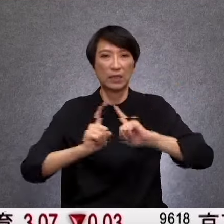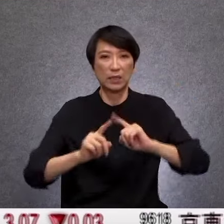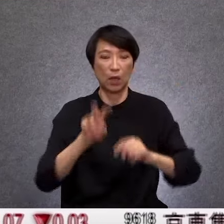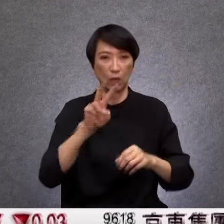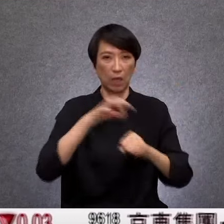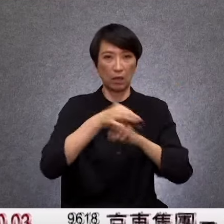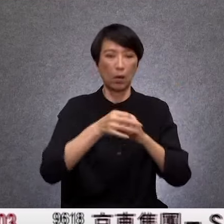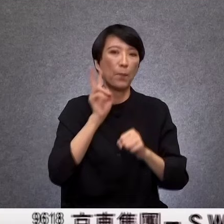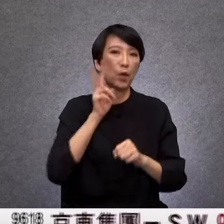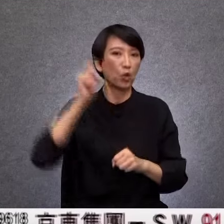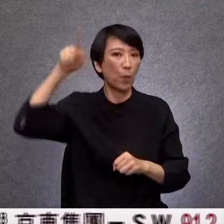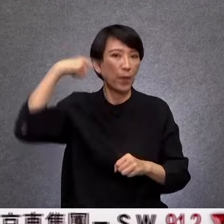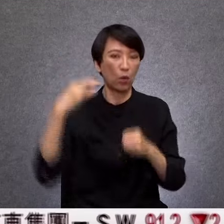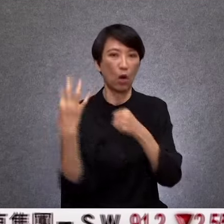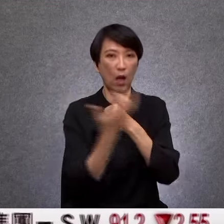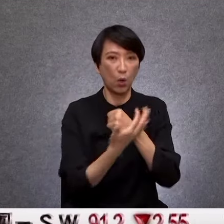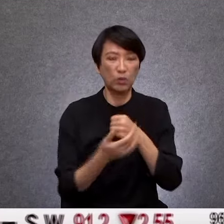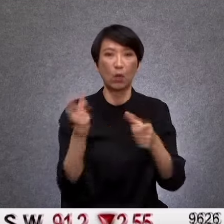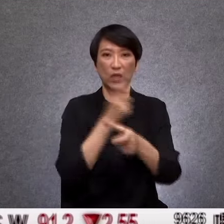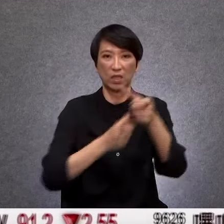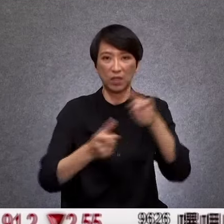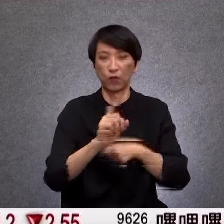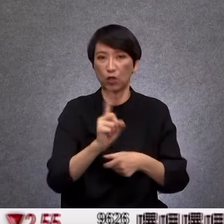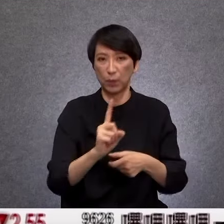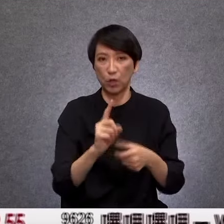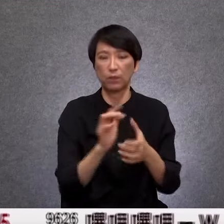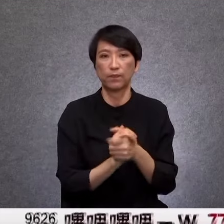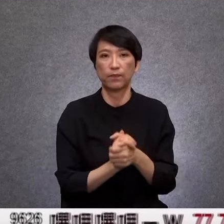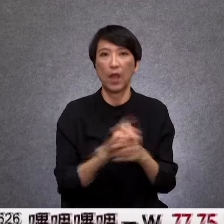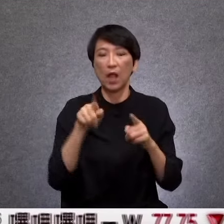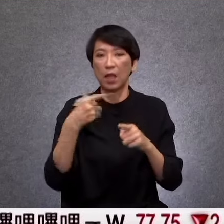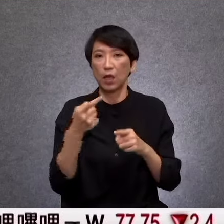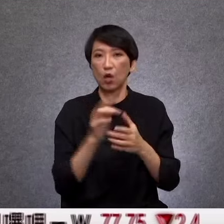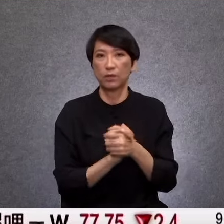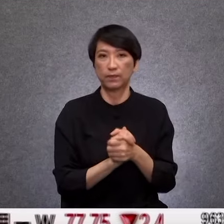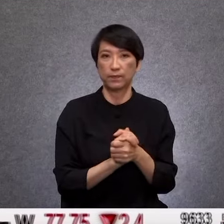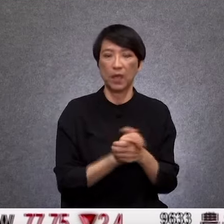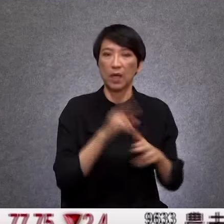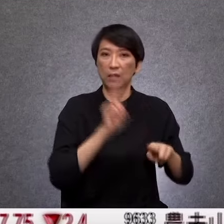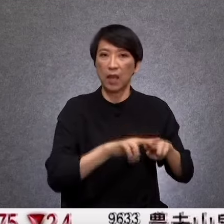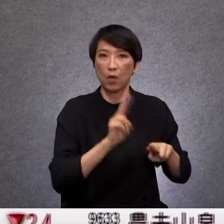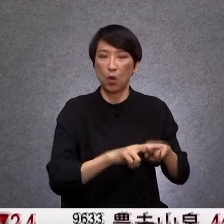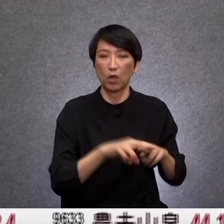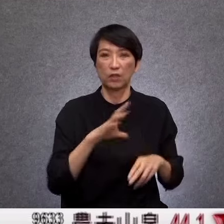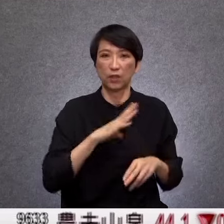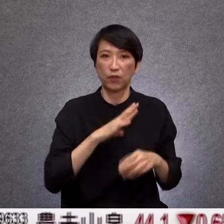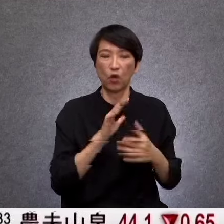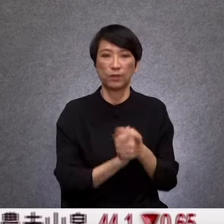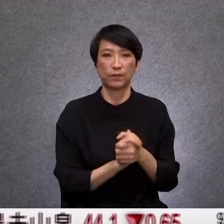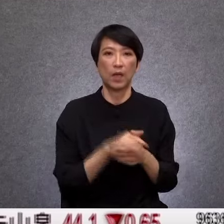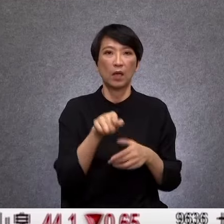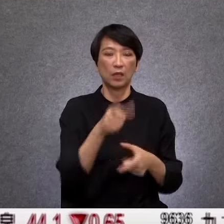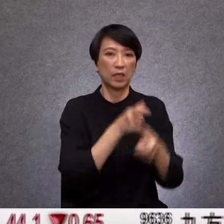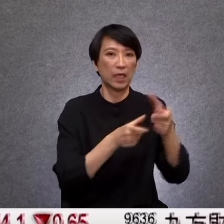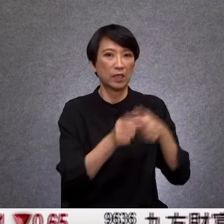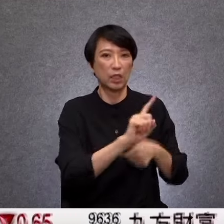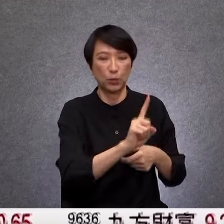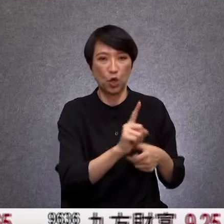濟發展嘅時候，第一，我哋睇國際層面，譬如美國、歐洲佢個經濟情況會係點；另外一方面咧，我